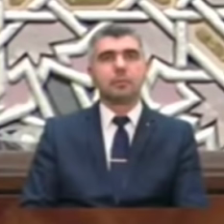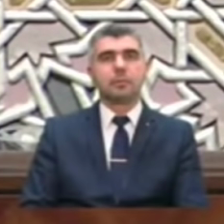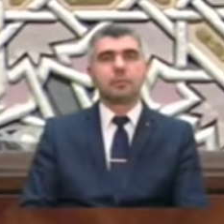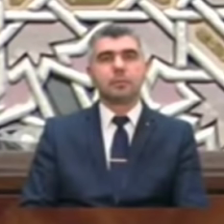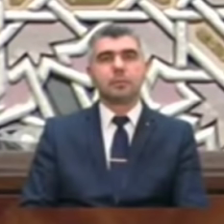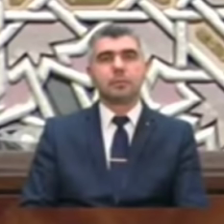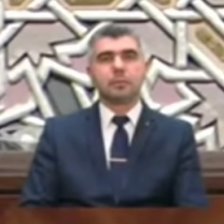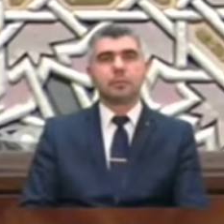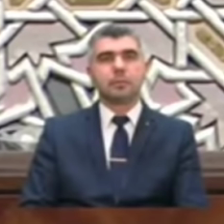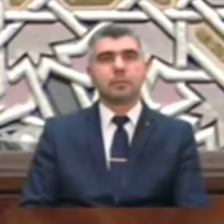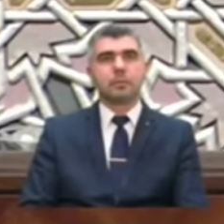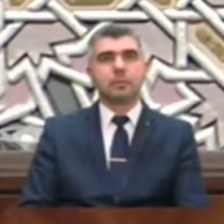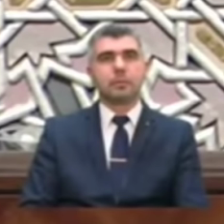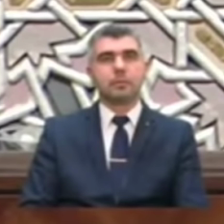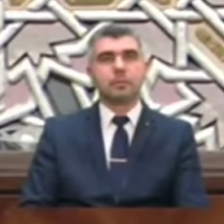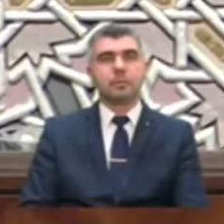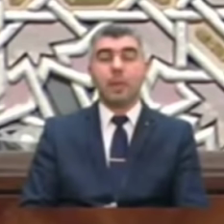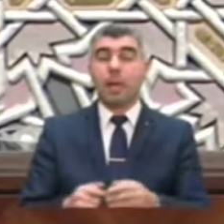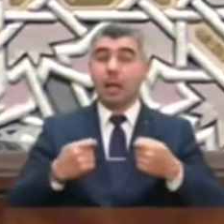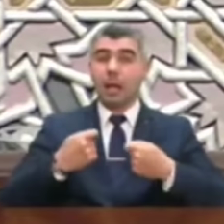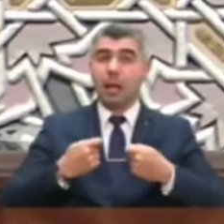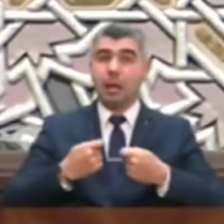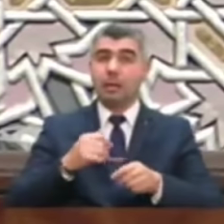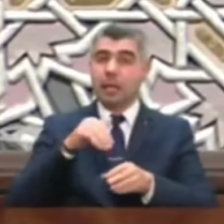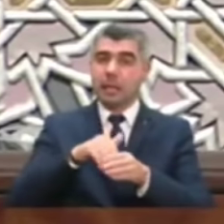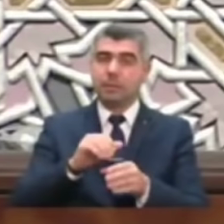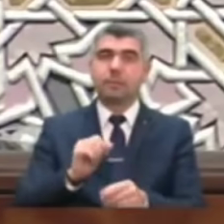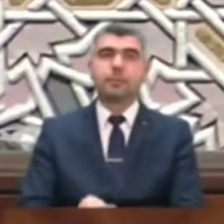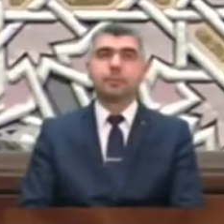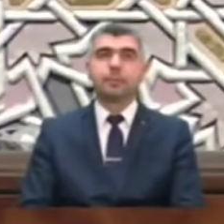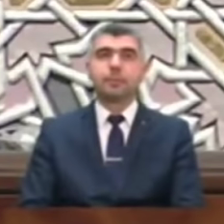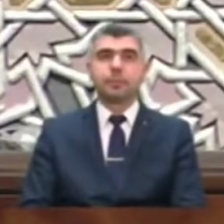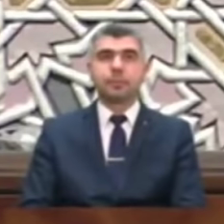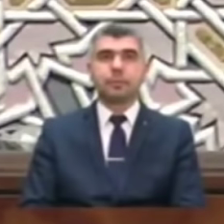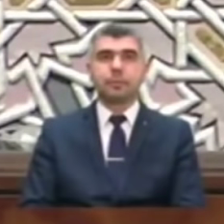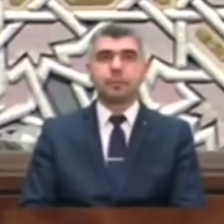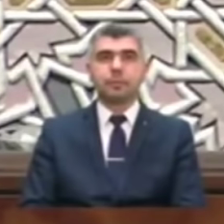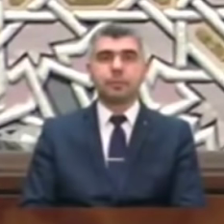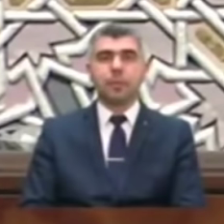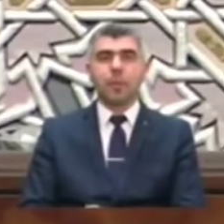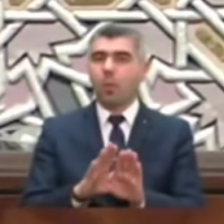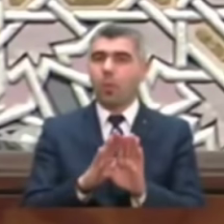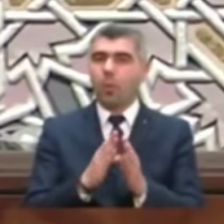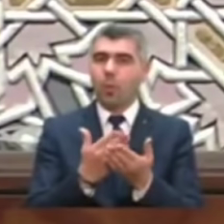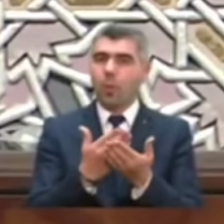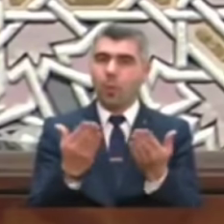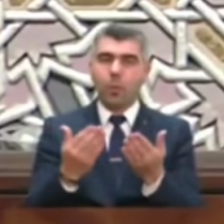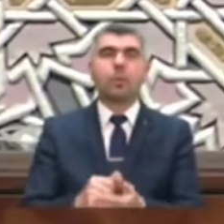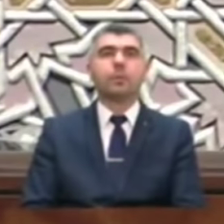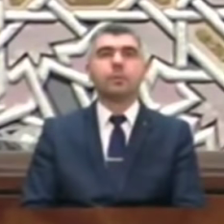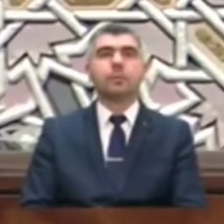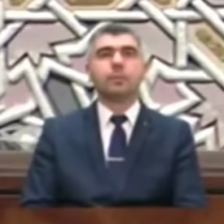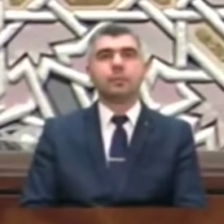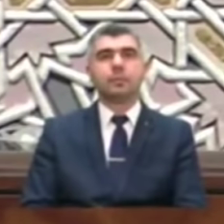الله عطيت الرؤساء وخا خارج سميتو باش شد مرونه، وعطيت الرؤساء كلهم الله يخليكم.